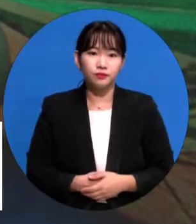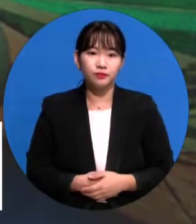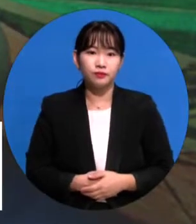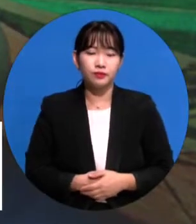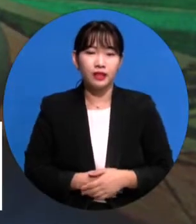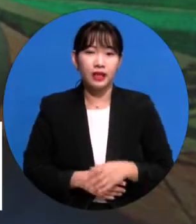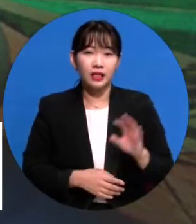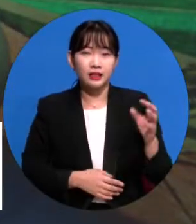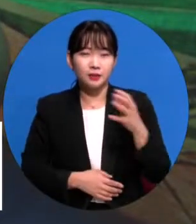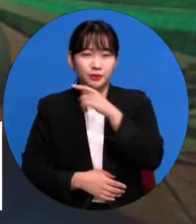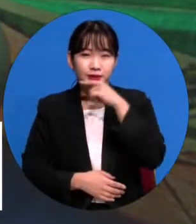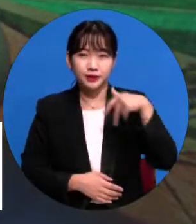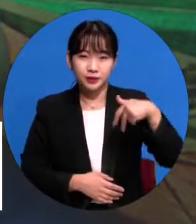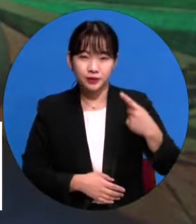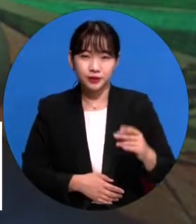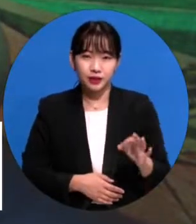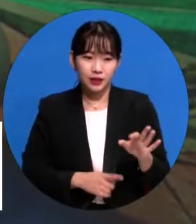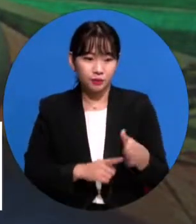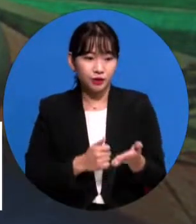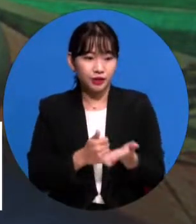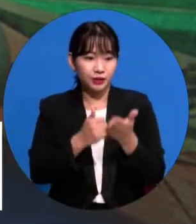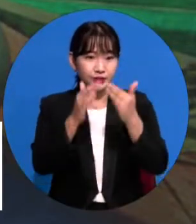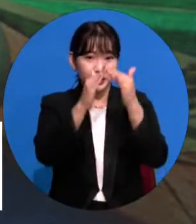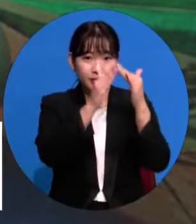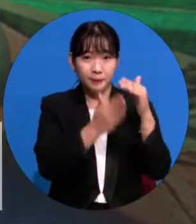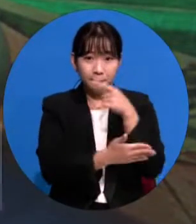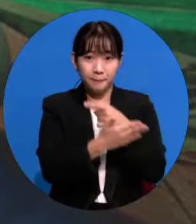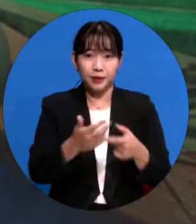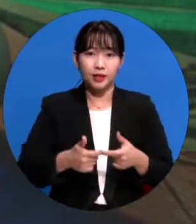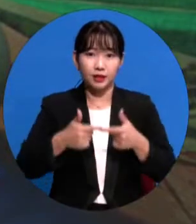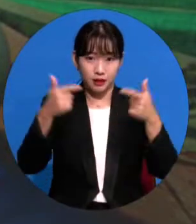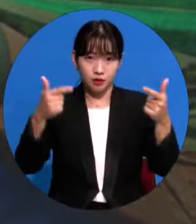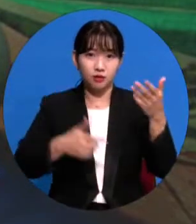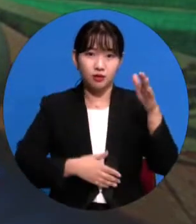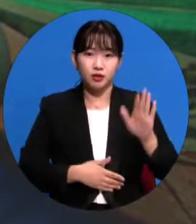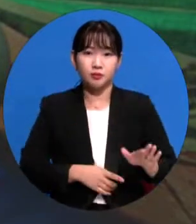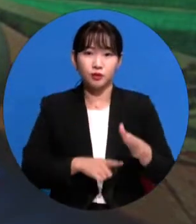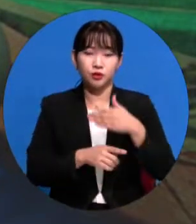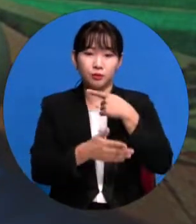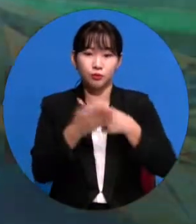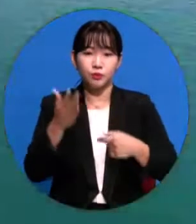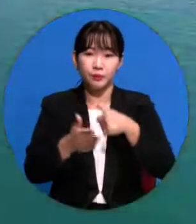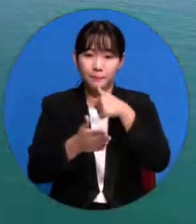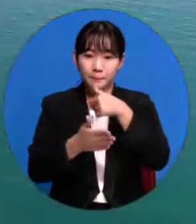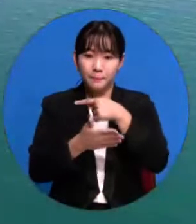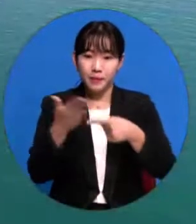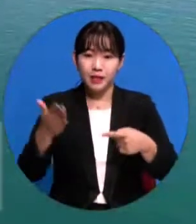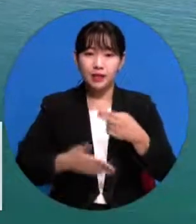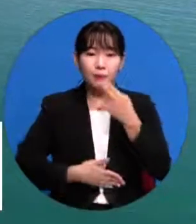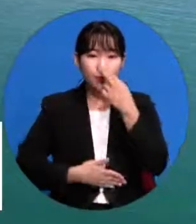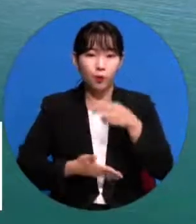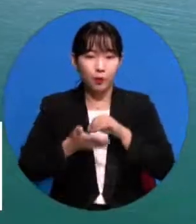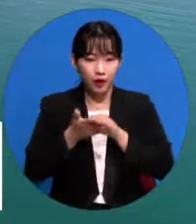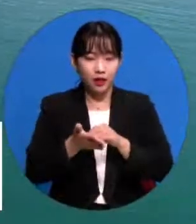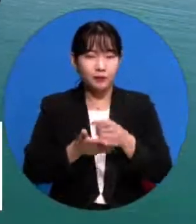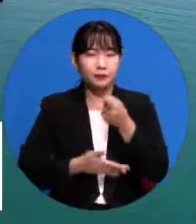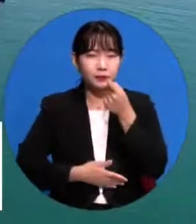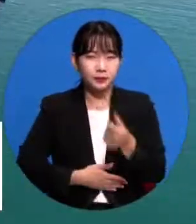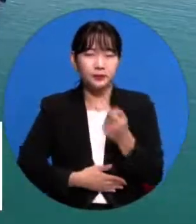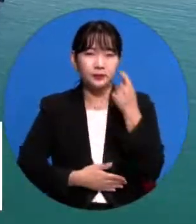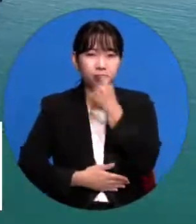태풍과 적조 등으로 있는 양식 어가 피해가 들고 있지만 수산물 재보험 가입률은 매우 낮은 것으로